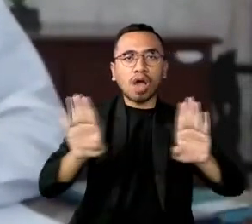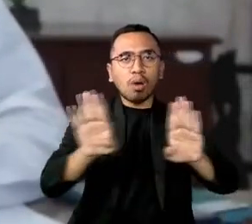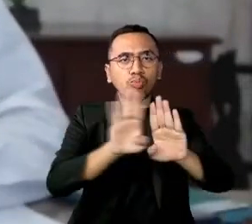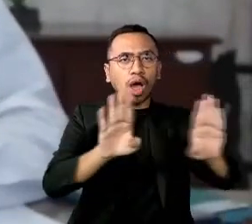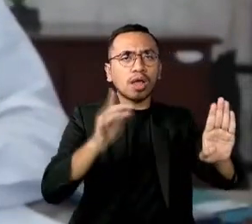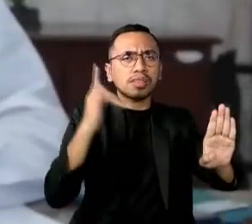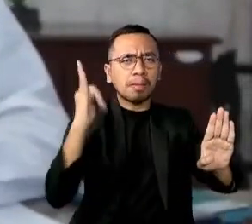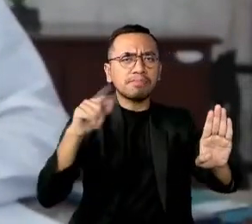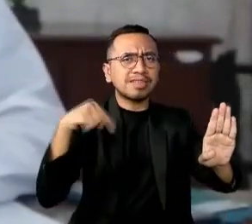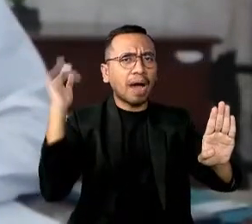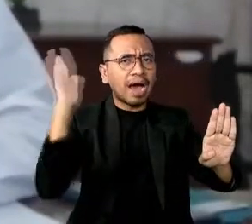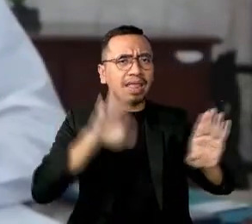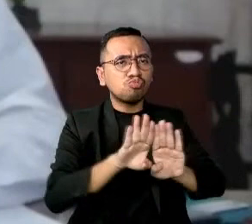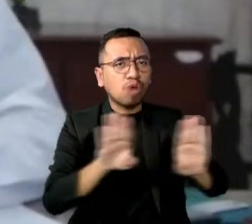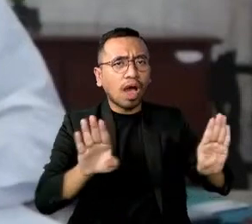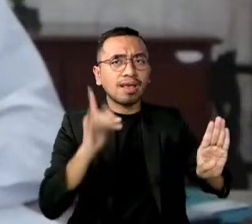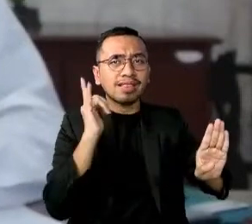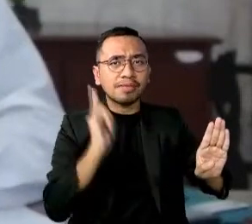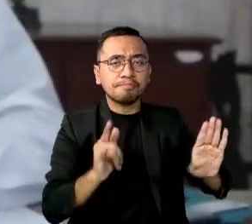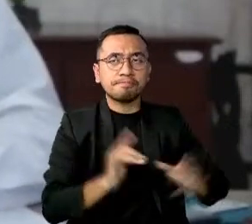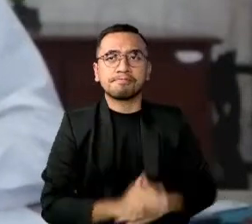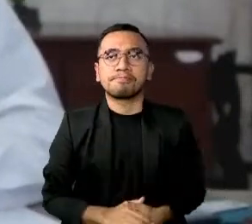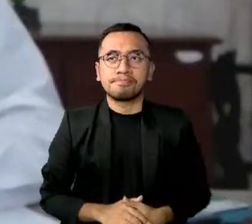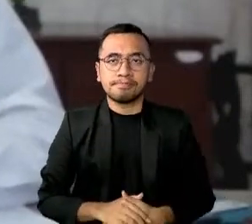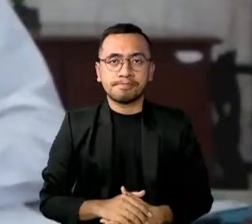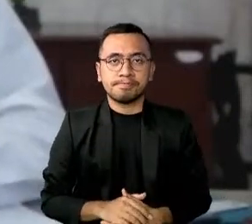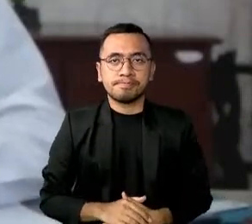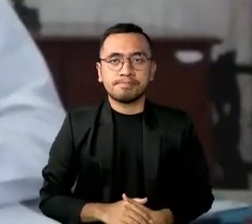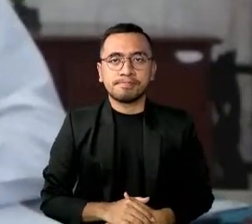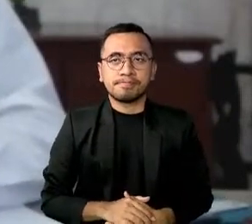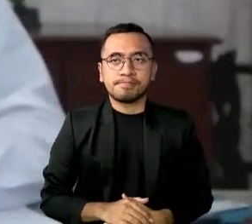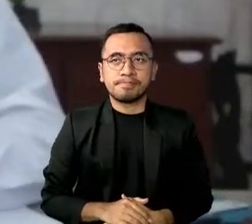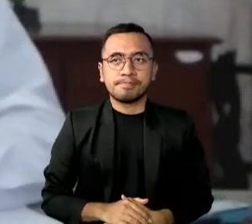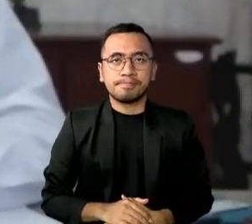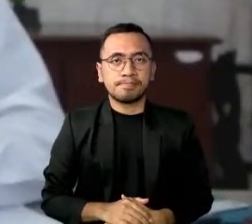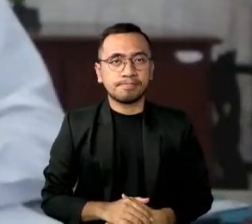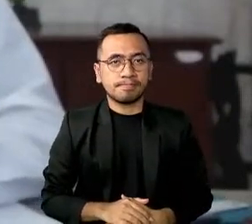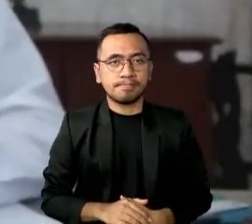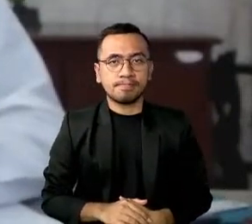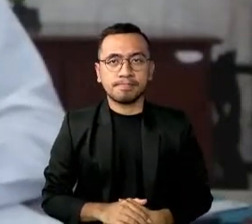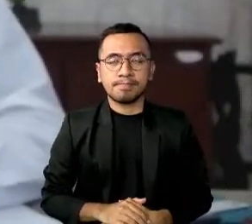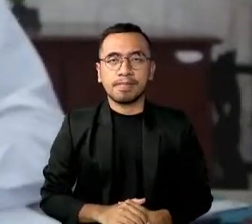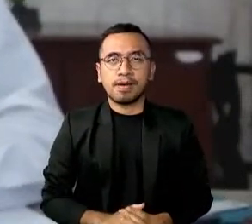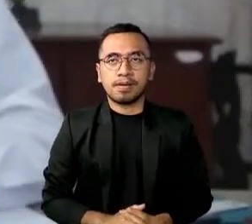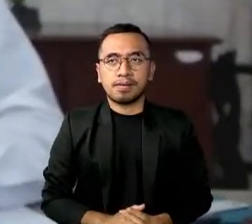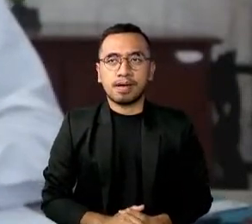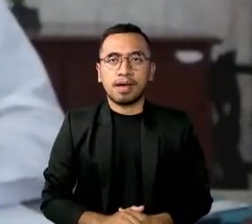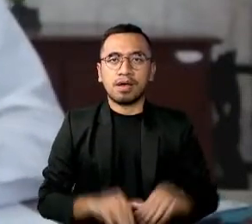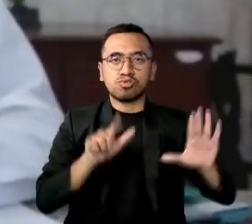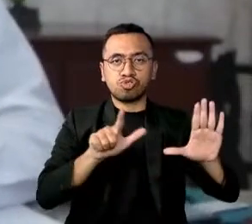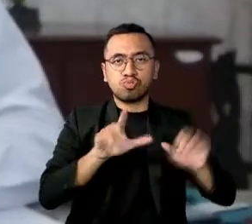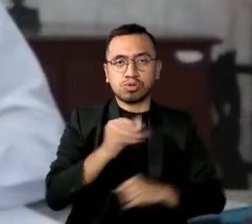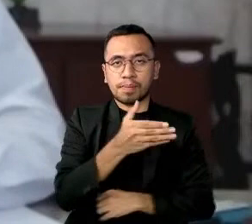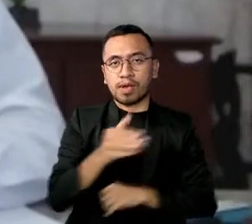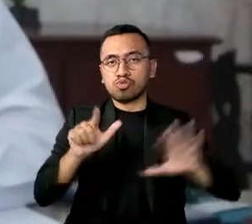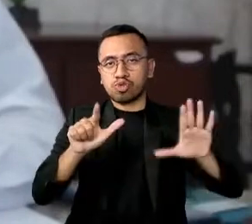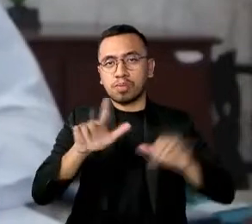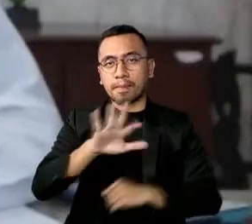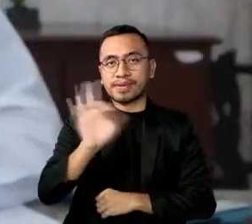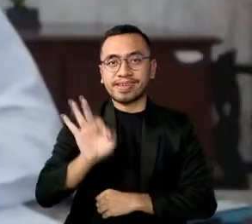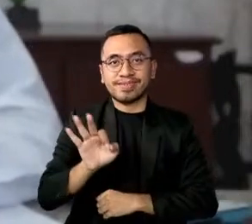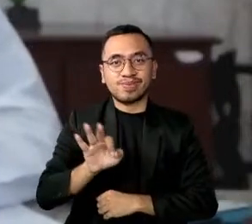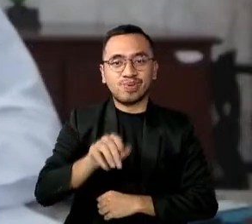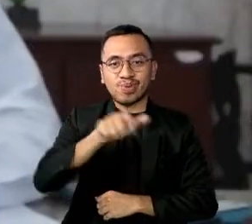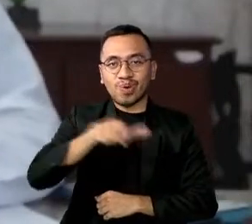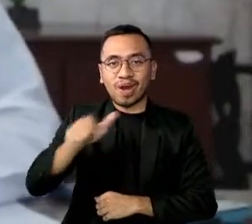masyarakat Temanggung di pasar mungkin ya sekitar 70-75 persen lah slime-nya selebihnya